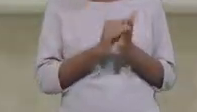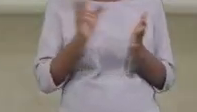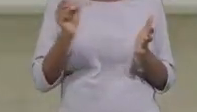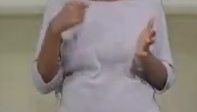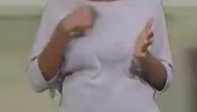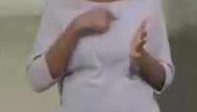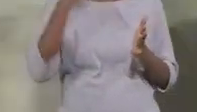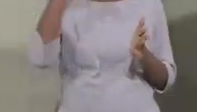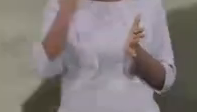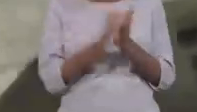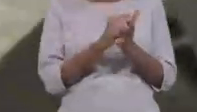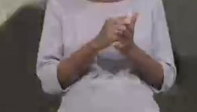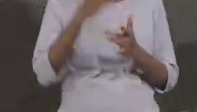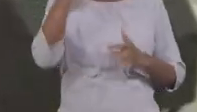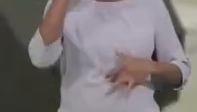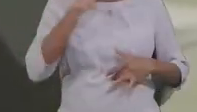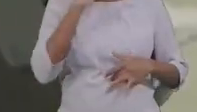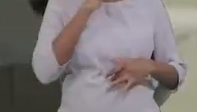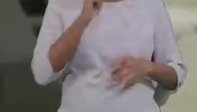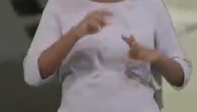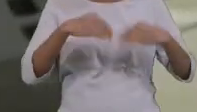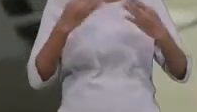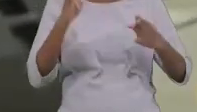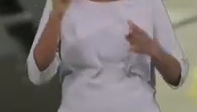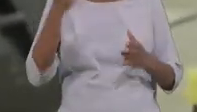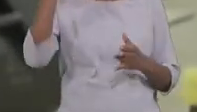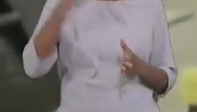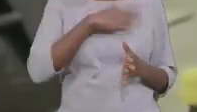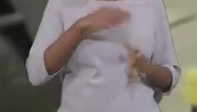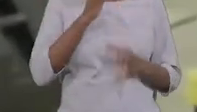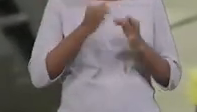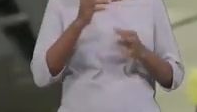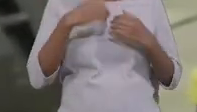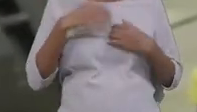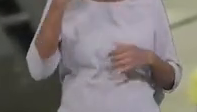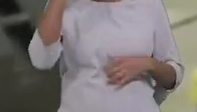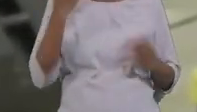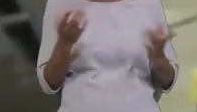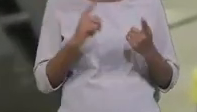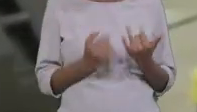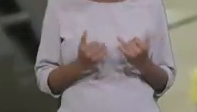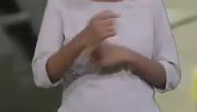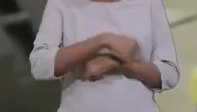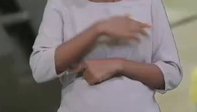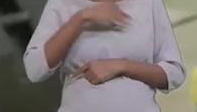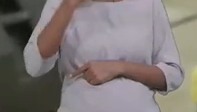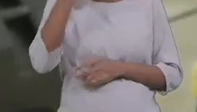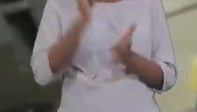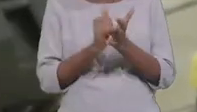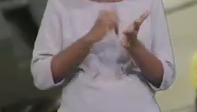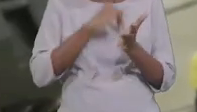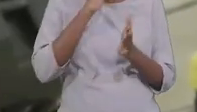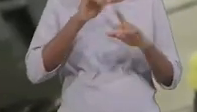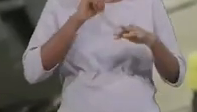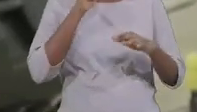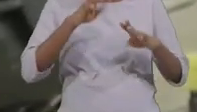savons que la maladie n'est pas donnée par Dieu. Et si tu as la maladie là aujourd'hui, et tu réalises que ce